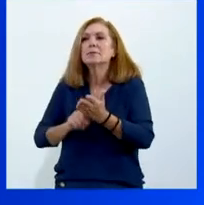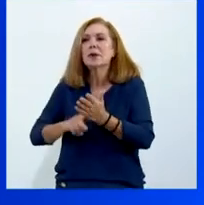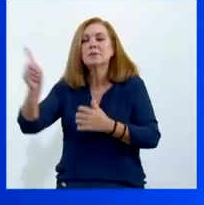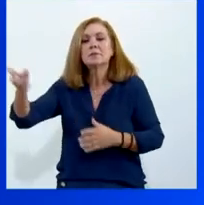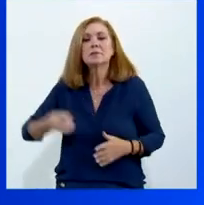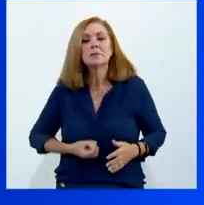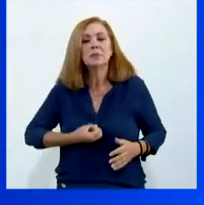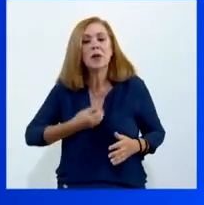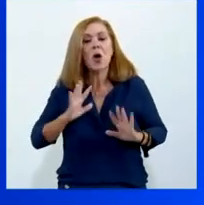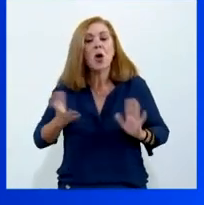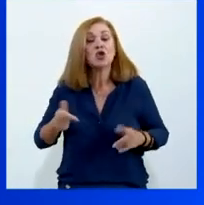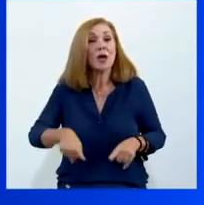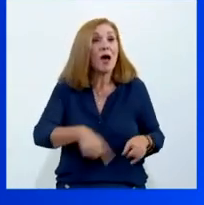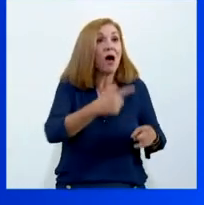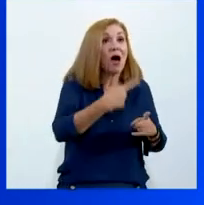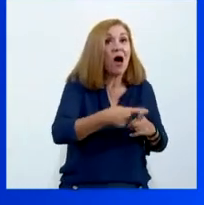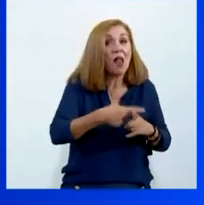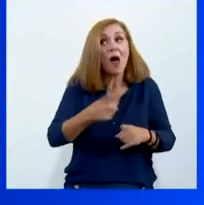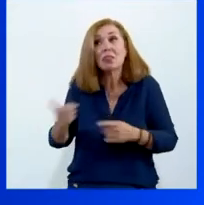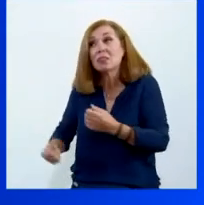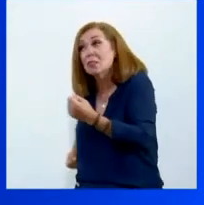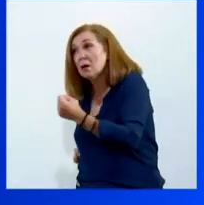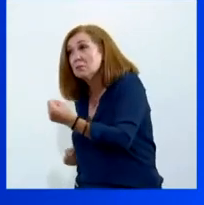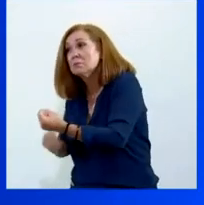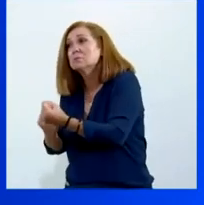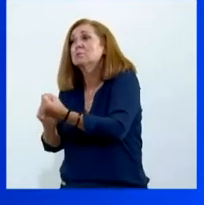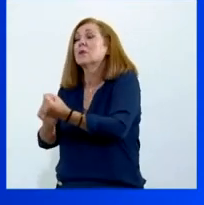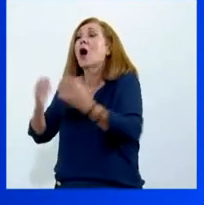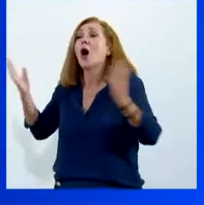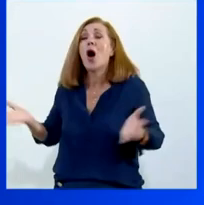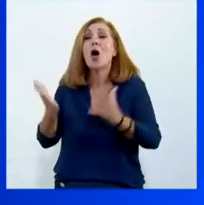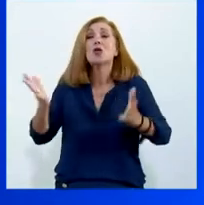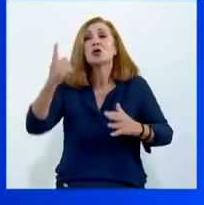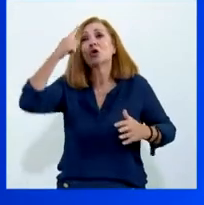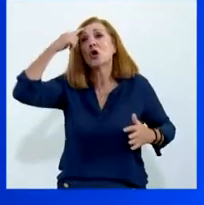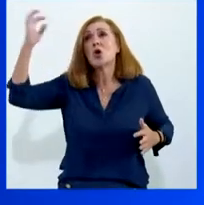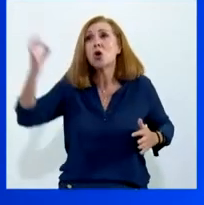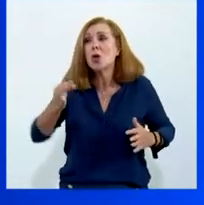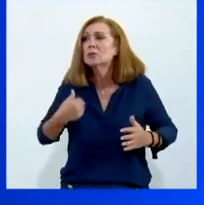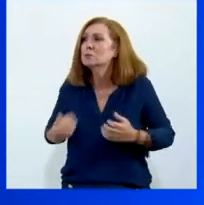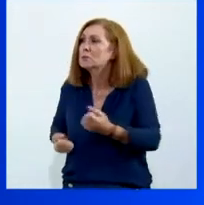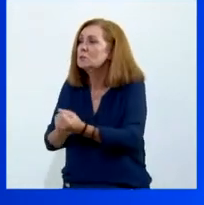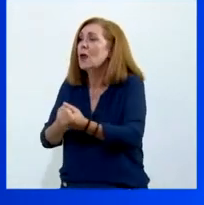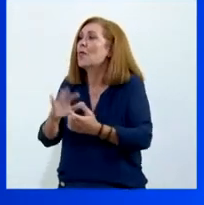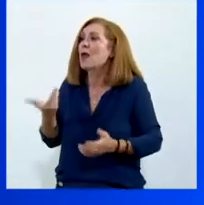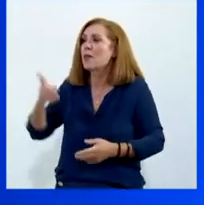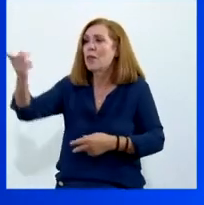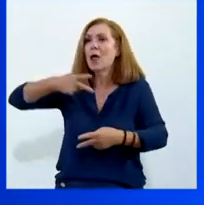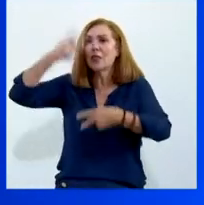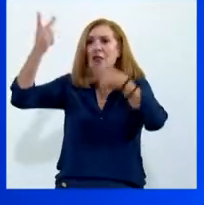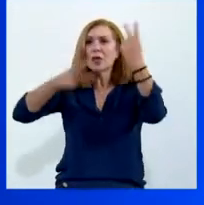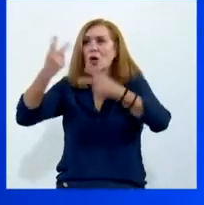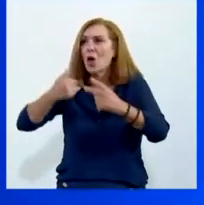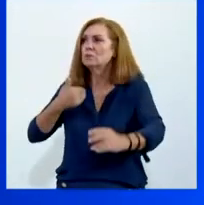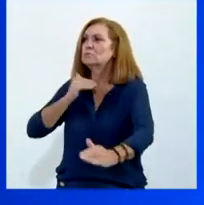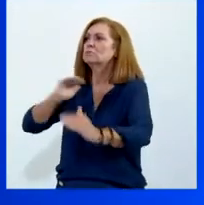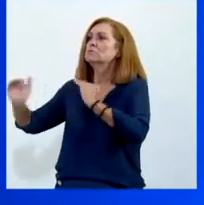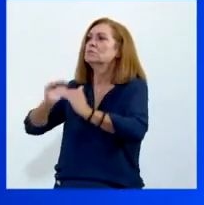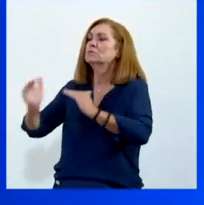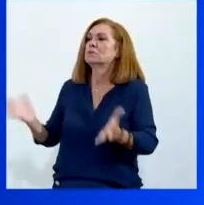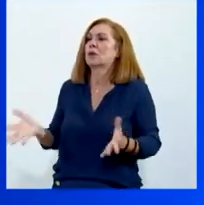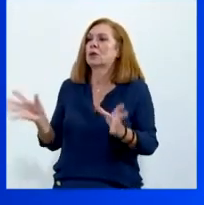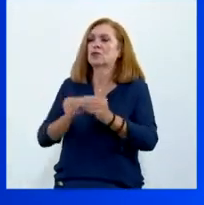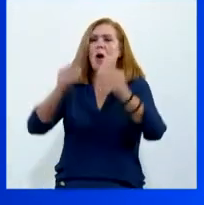στο πρόσωπο της Ελλάδος έχει έναν σύμμαχο για τα αυτονόητα. Τα αυτονόητα είναι η υπεράσπιση των δικαιωμάτων της. Είτε μιλάμε για